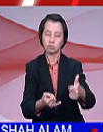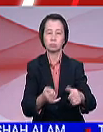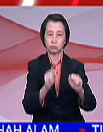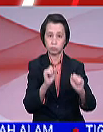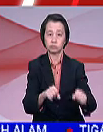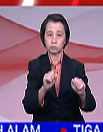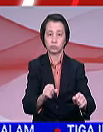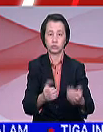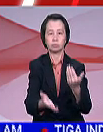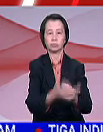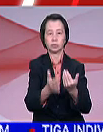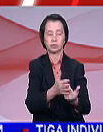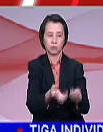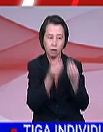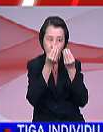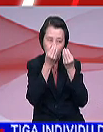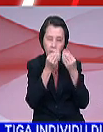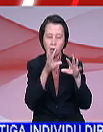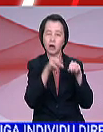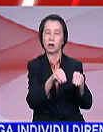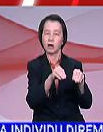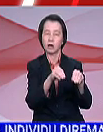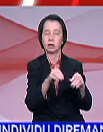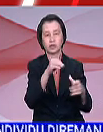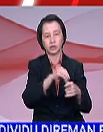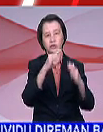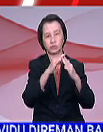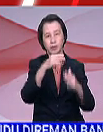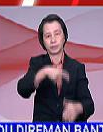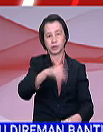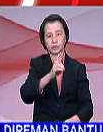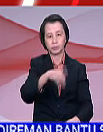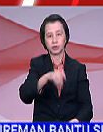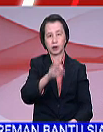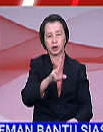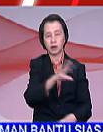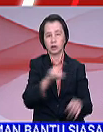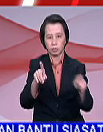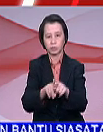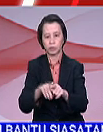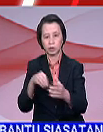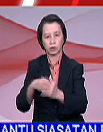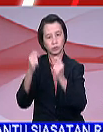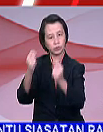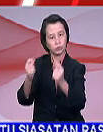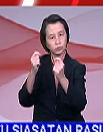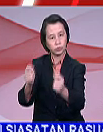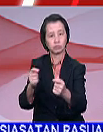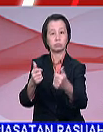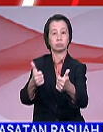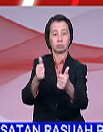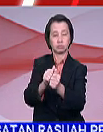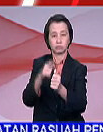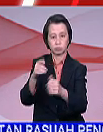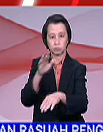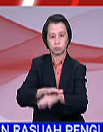bukan sahaja memudahkan pengajaran dan pembelajaran di rumah PDPR tetapi turut digunakan guru tuition dalam menyalurkan